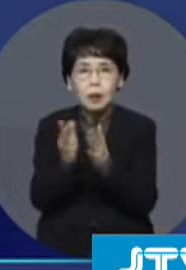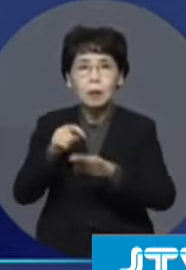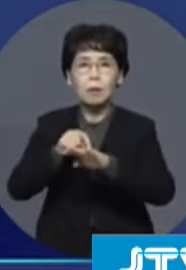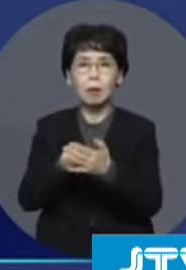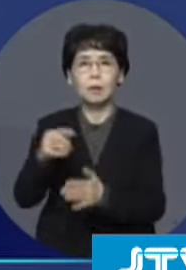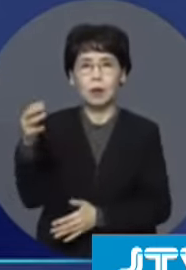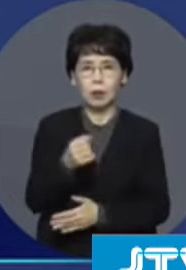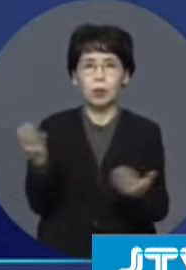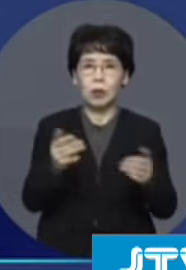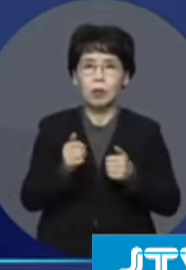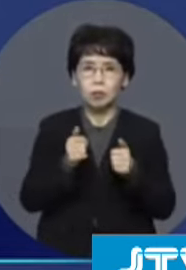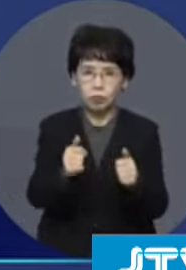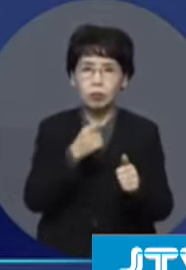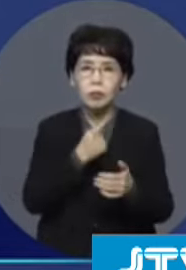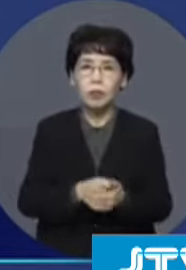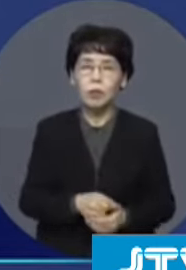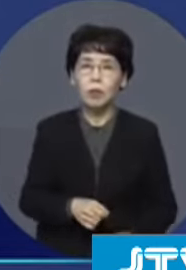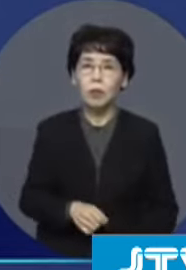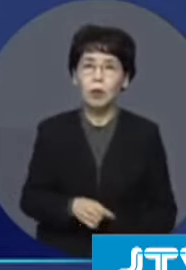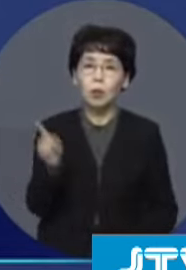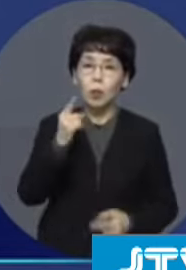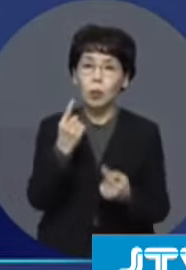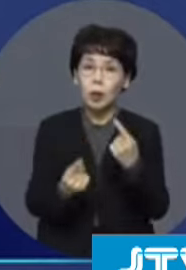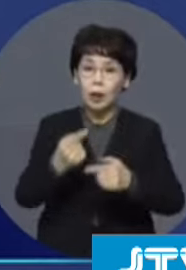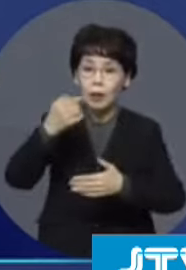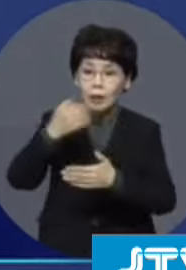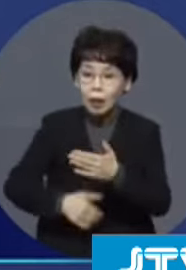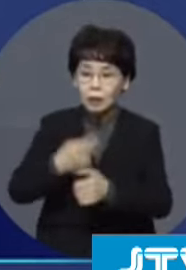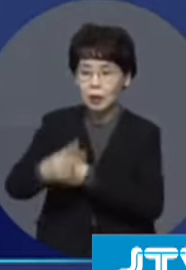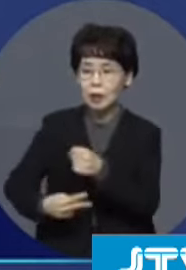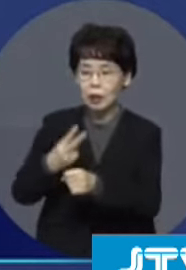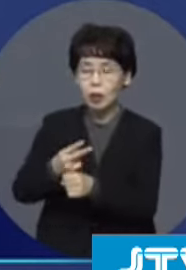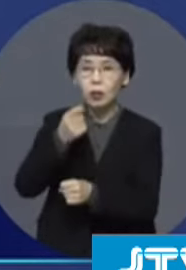하겠습니다. 무엇보다 남은 2년 반은